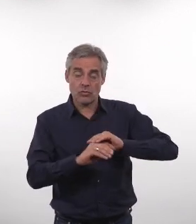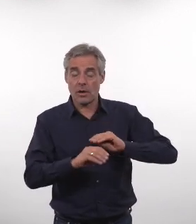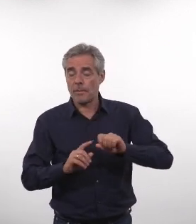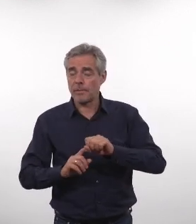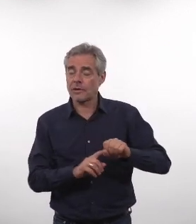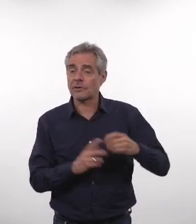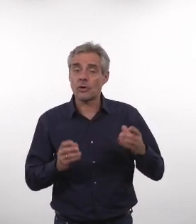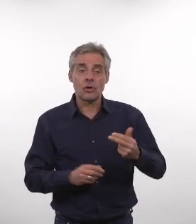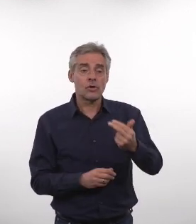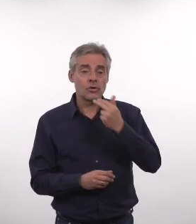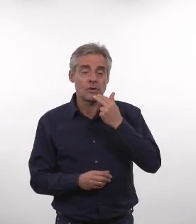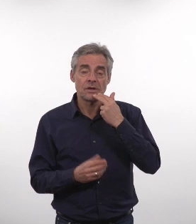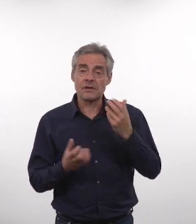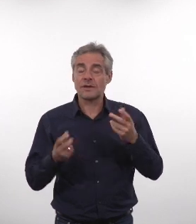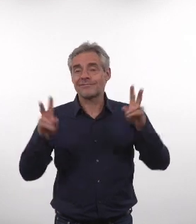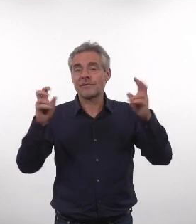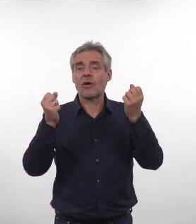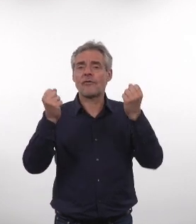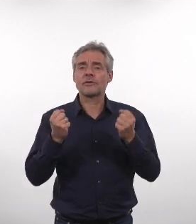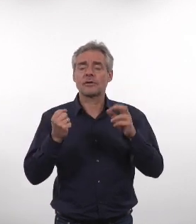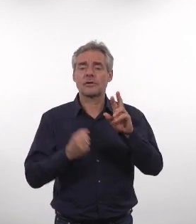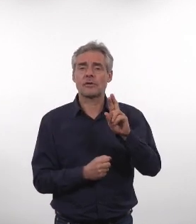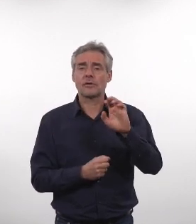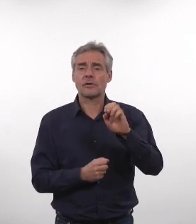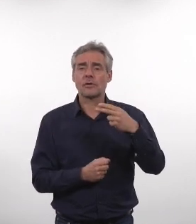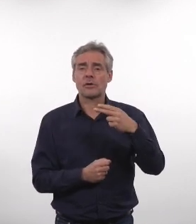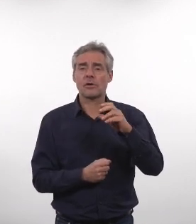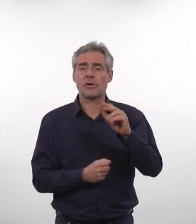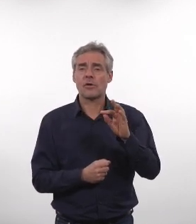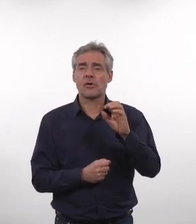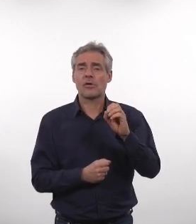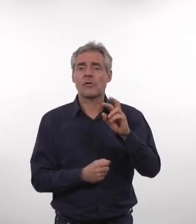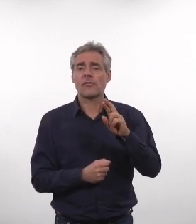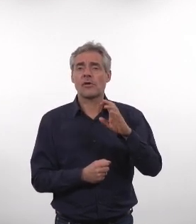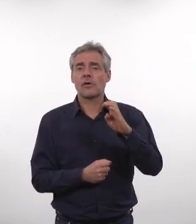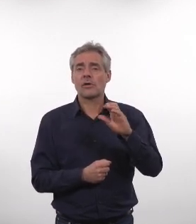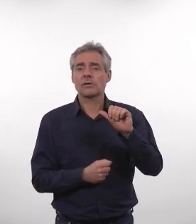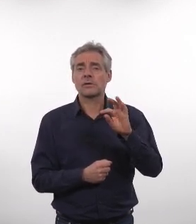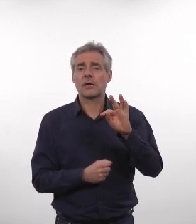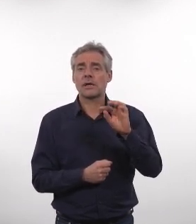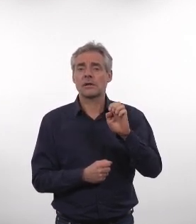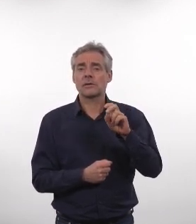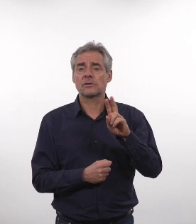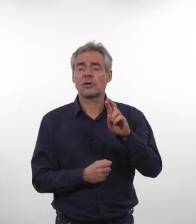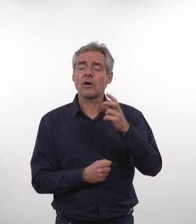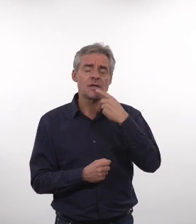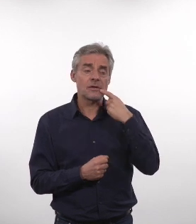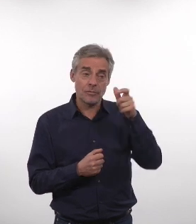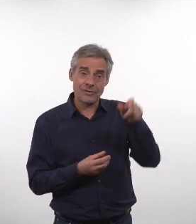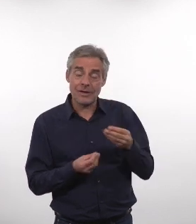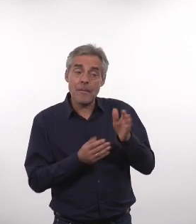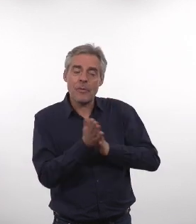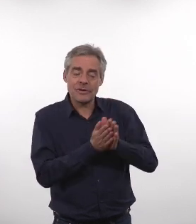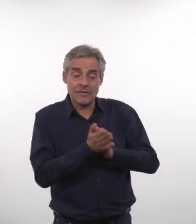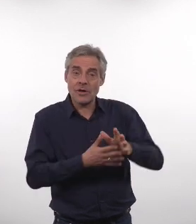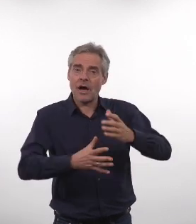primordial d'utiliser des renforçateurs. Un renforçateur, qu'est-ce que c'est? C'est quelque chose qu'on va utiliser pour motiver la personne à